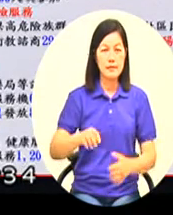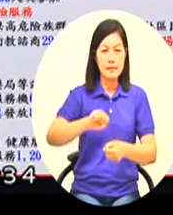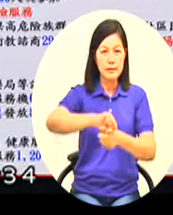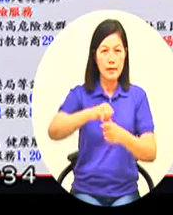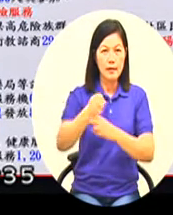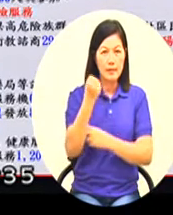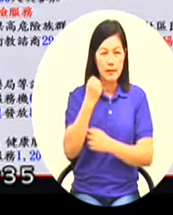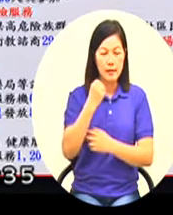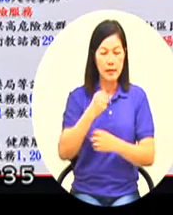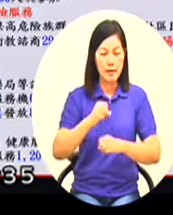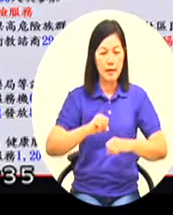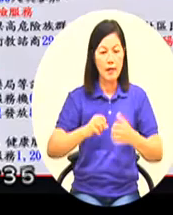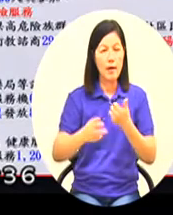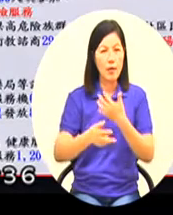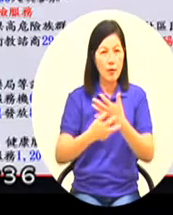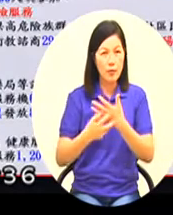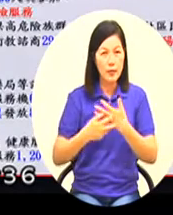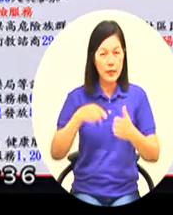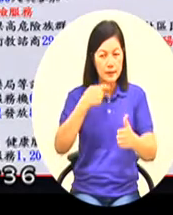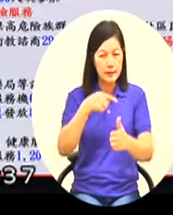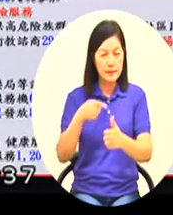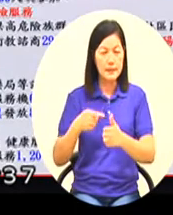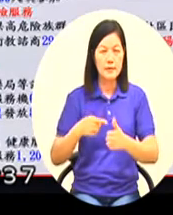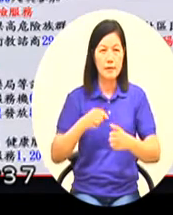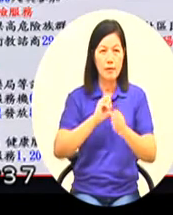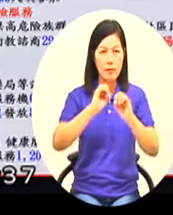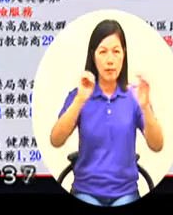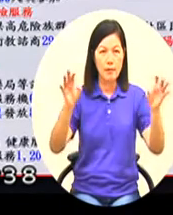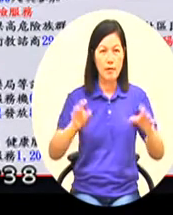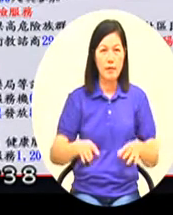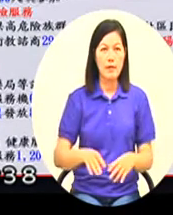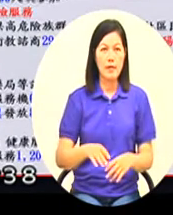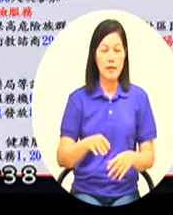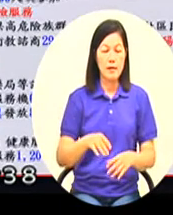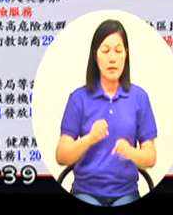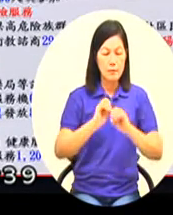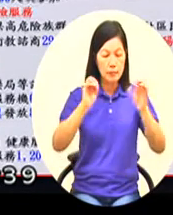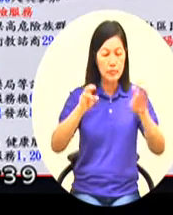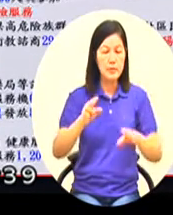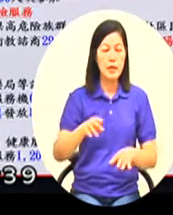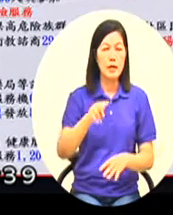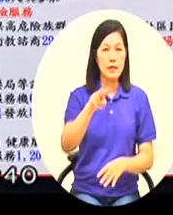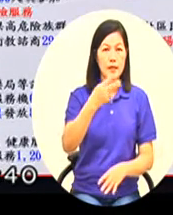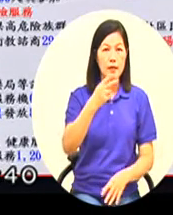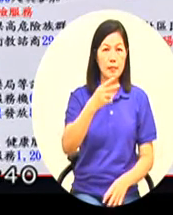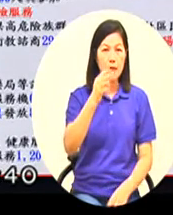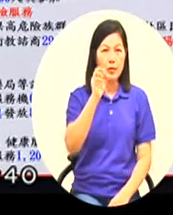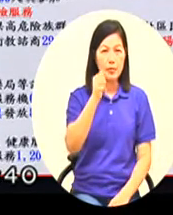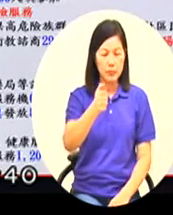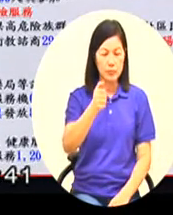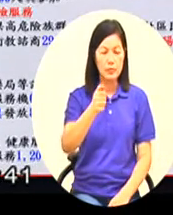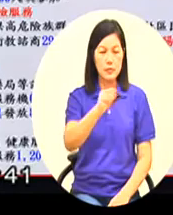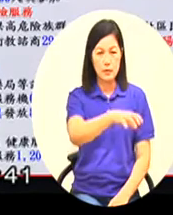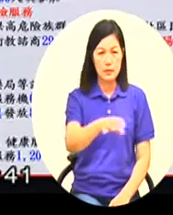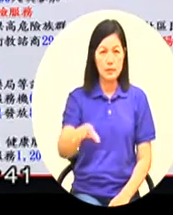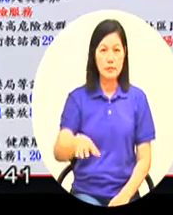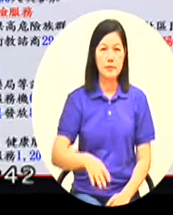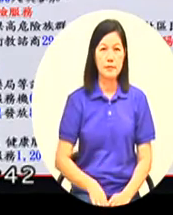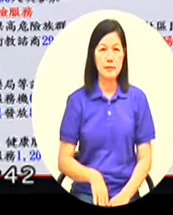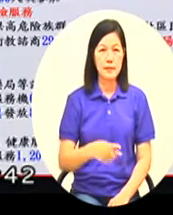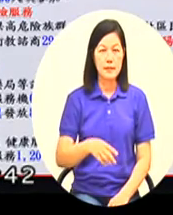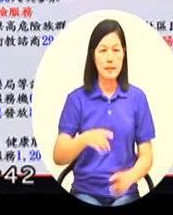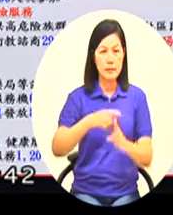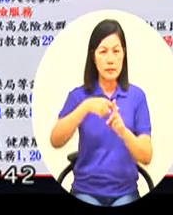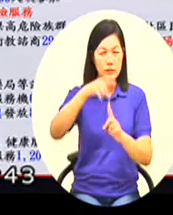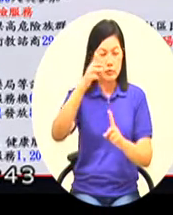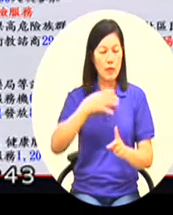的卫教宣导，目前总共执行了超过250场次，总共有将近20000人出席。那另外是特别针对高危险群的部